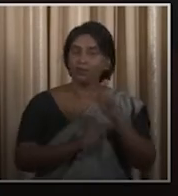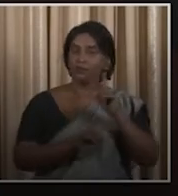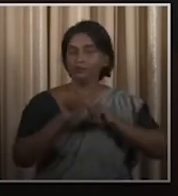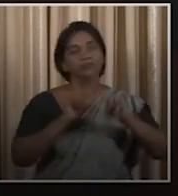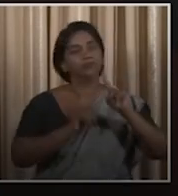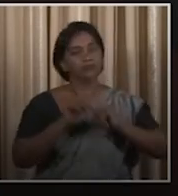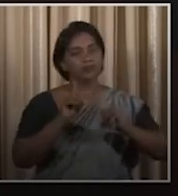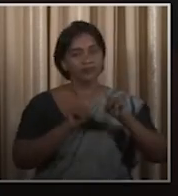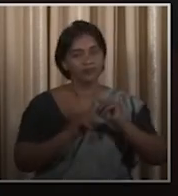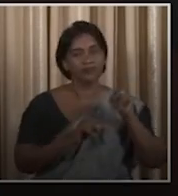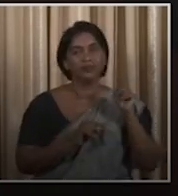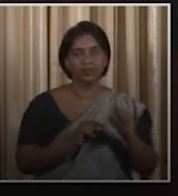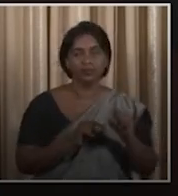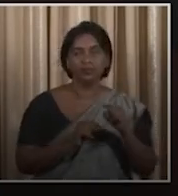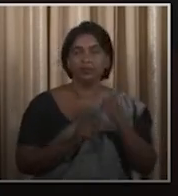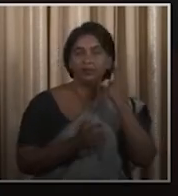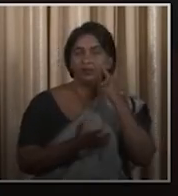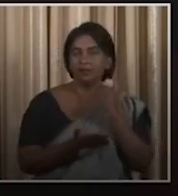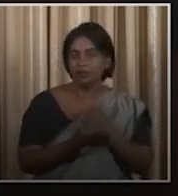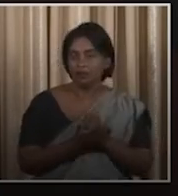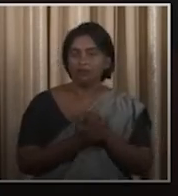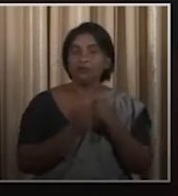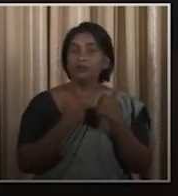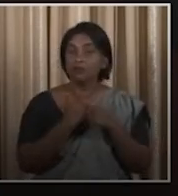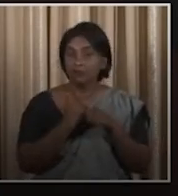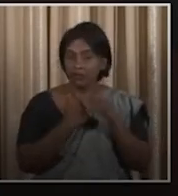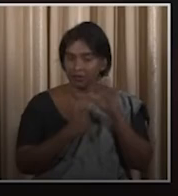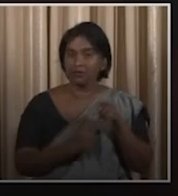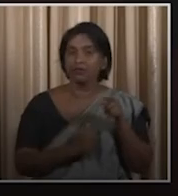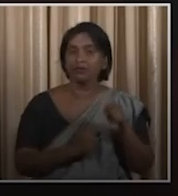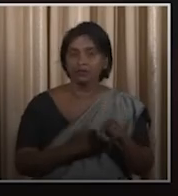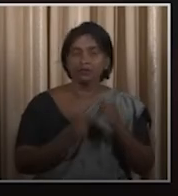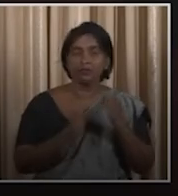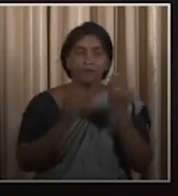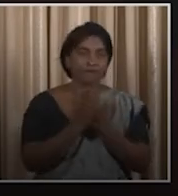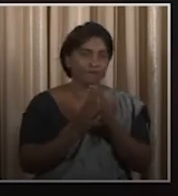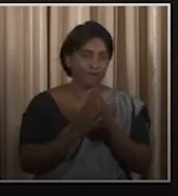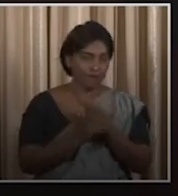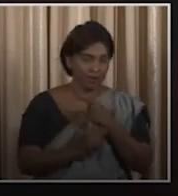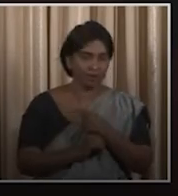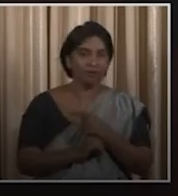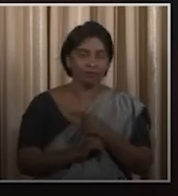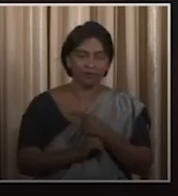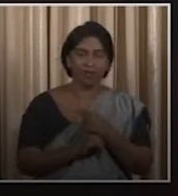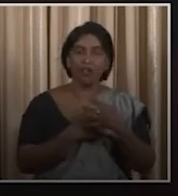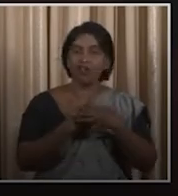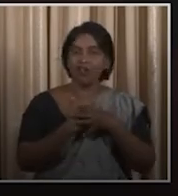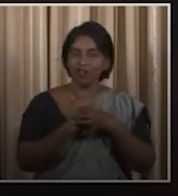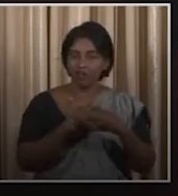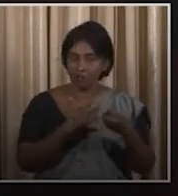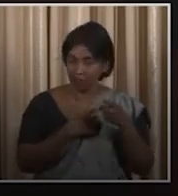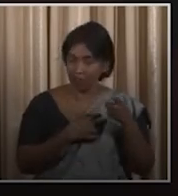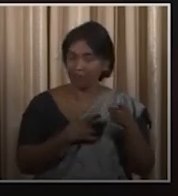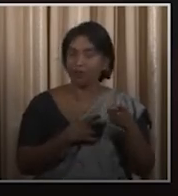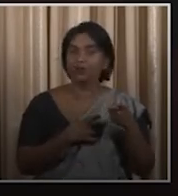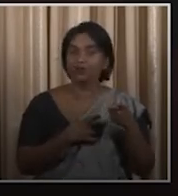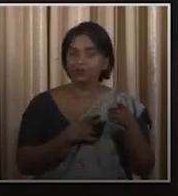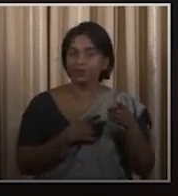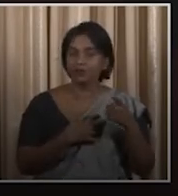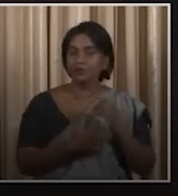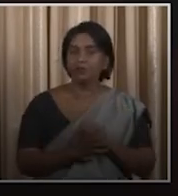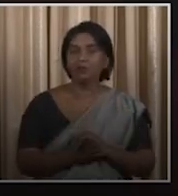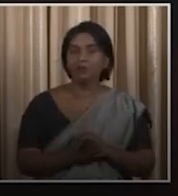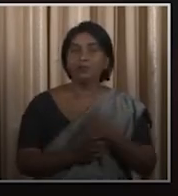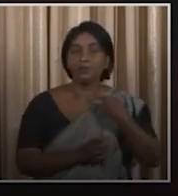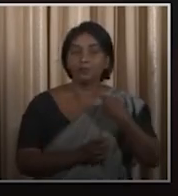කළා බොහොම අමාරුවෙන් නිෂ්පාදනය කරපු සංදේශයේ චිත්‍රපටියේ පිටපතක් මේ